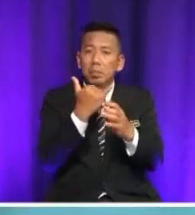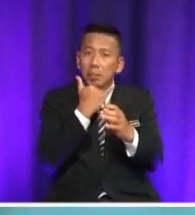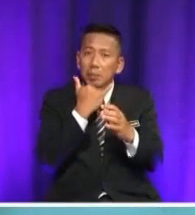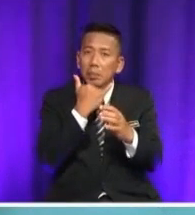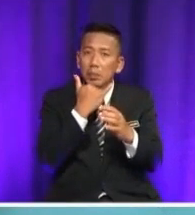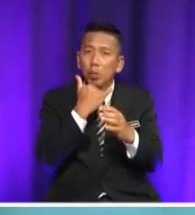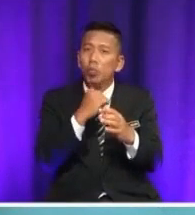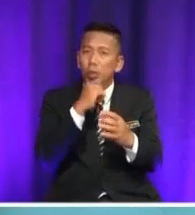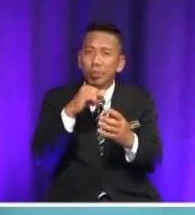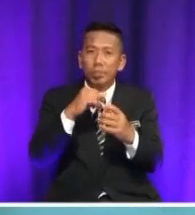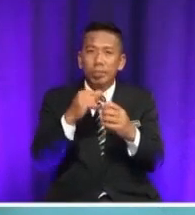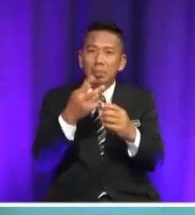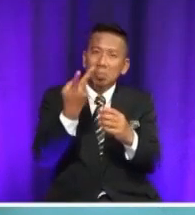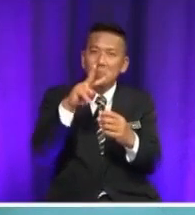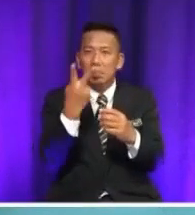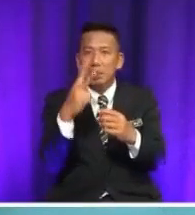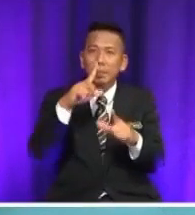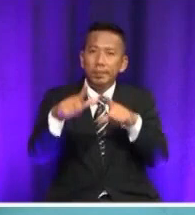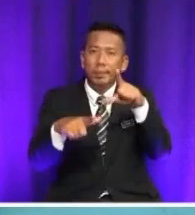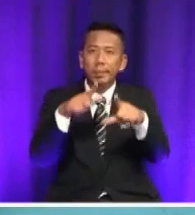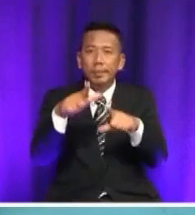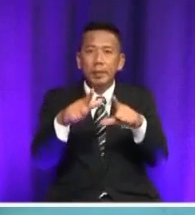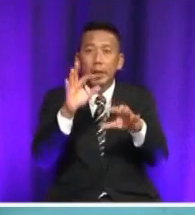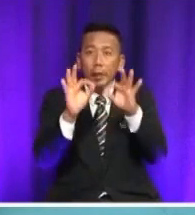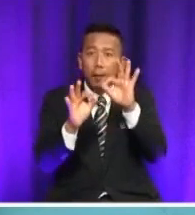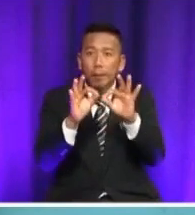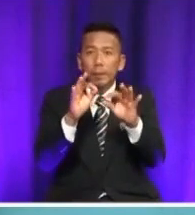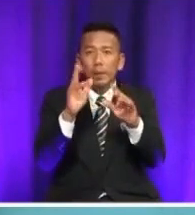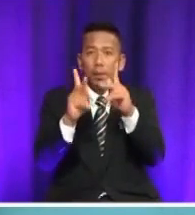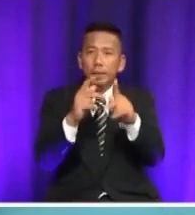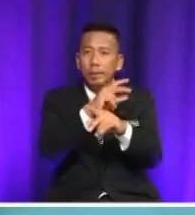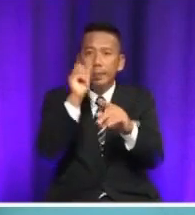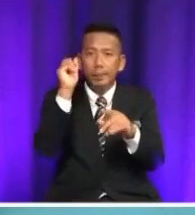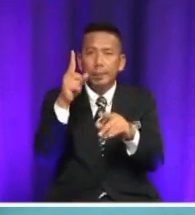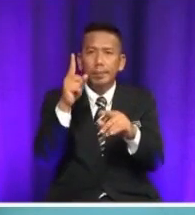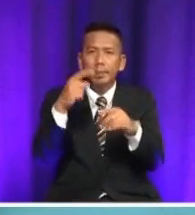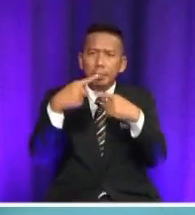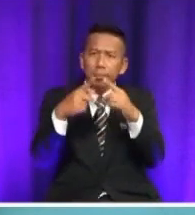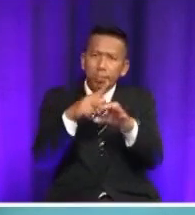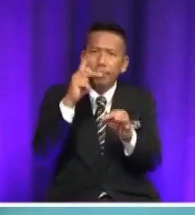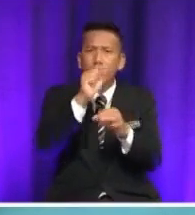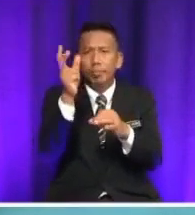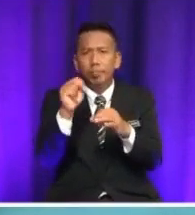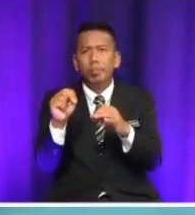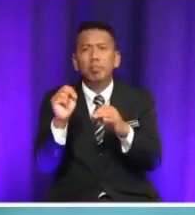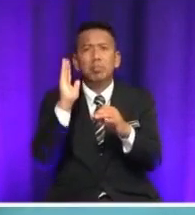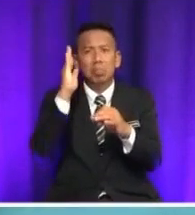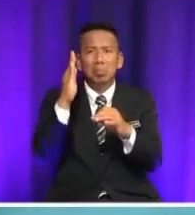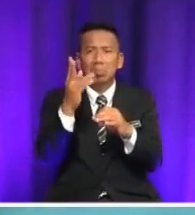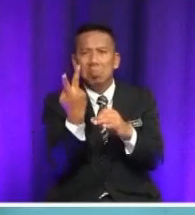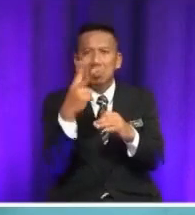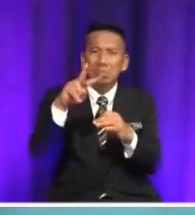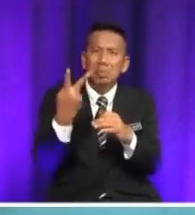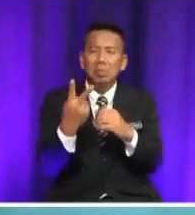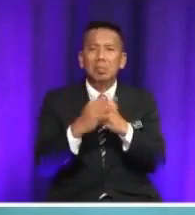kemudian kalian jadi kalau kita tak paham dia kan bila kuasa Allah tuh dia akan kembalilah